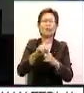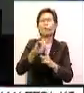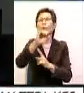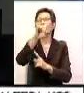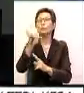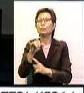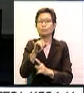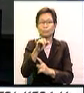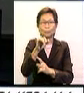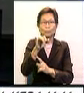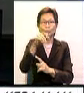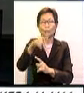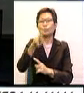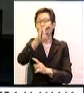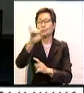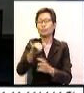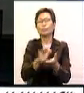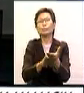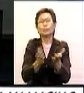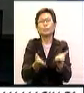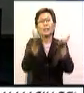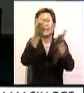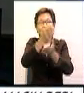dan Gubahanku.